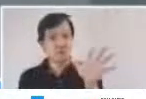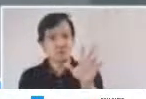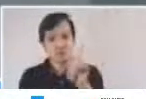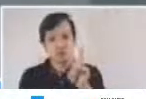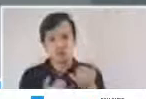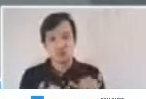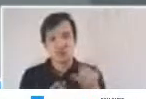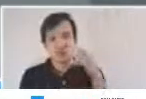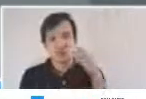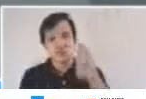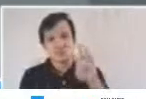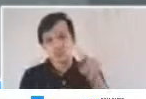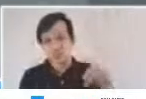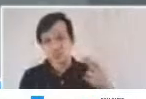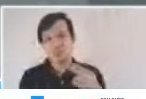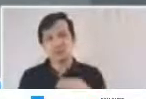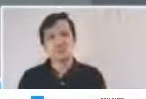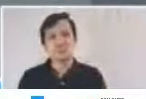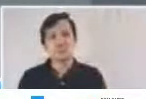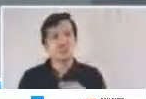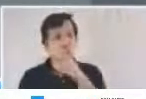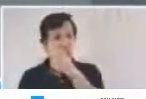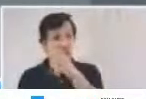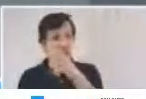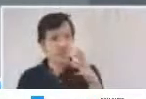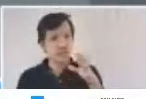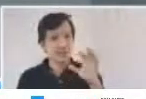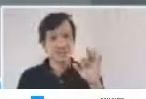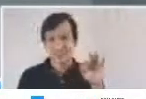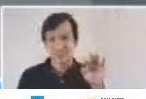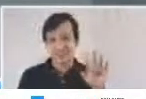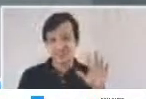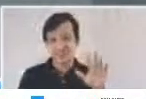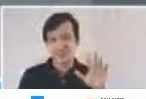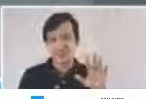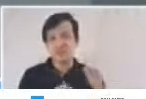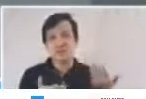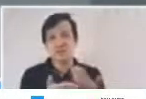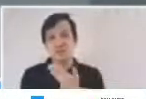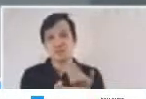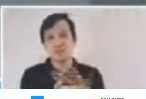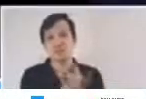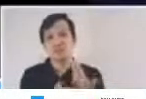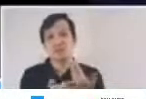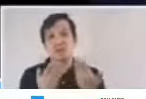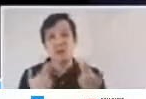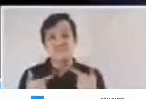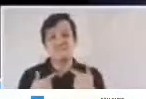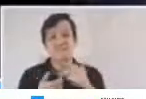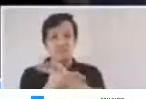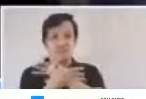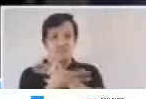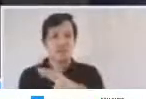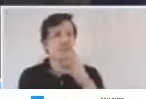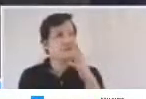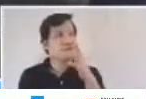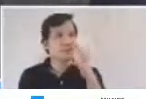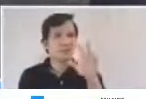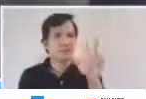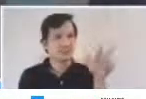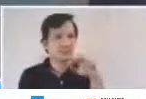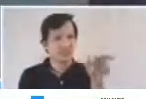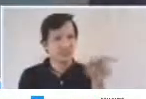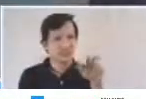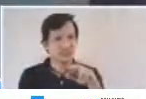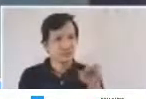373,973 ang nasawi. Nasa 39 na pwesto po ang Pilipinas sa may pinakamataas sa bilang ng kaso ng COVID-19 sa